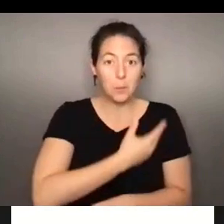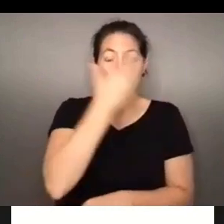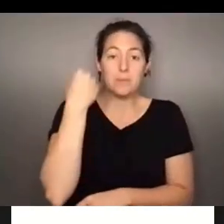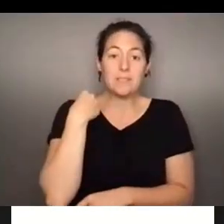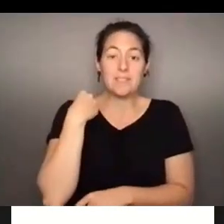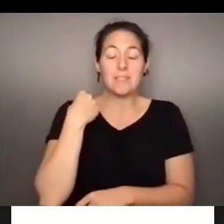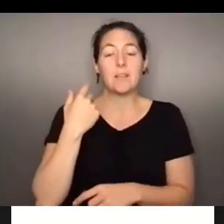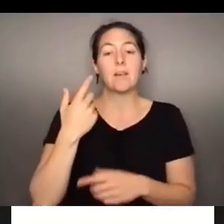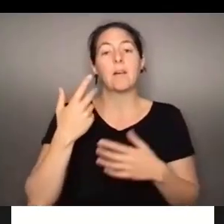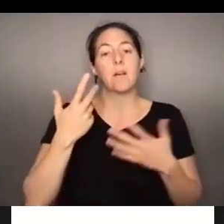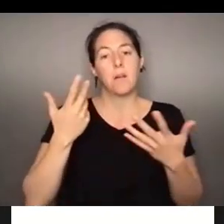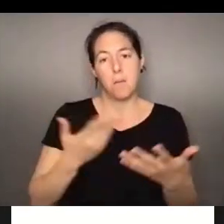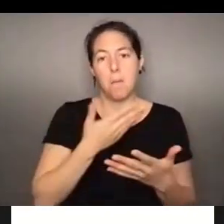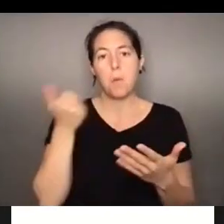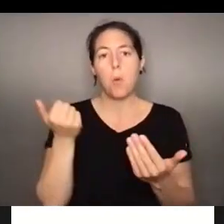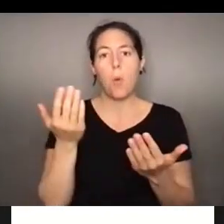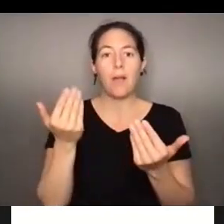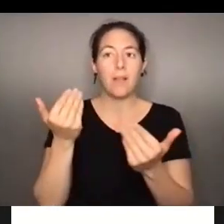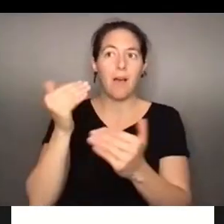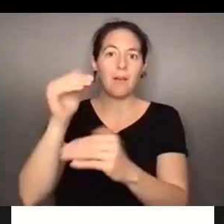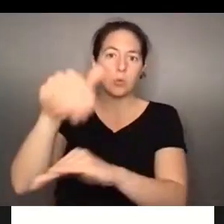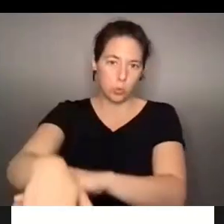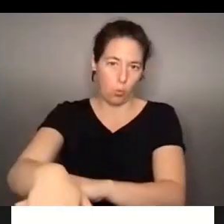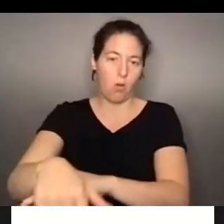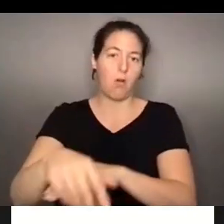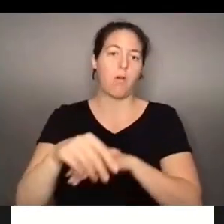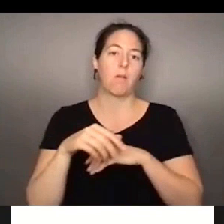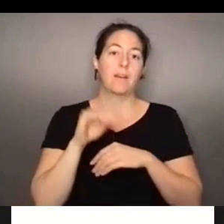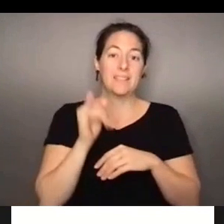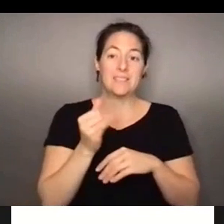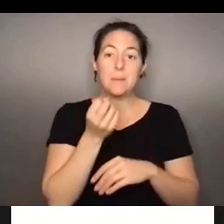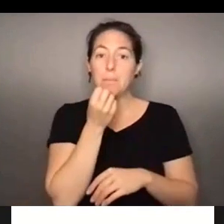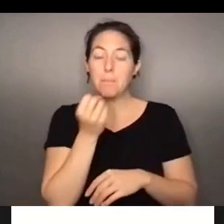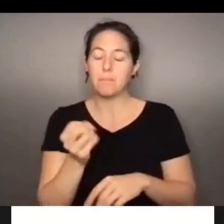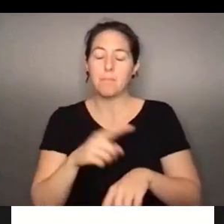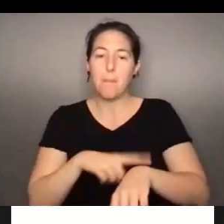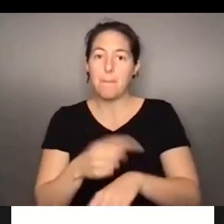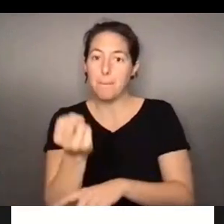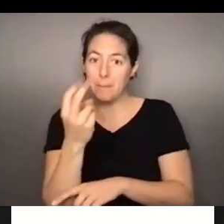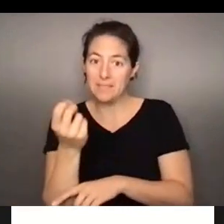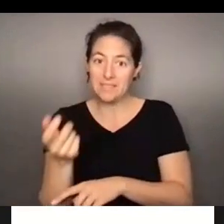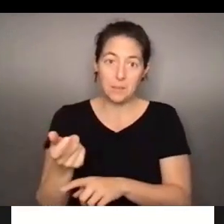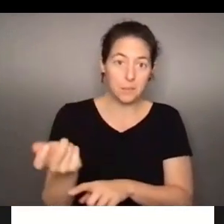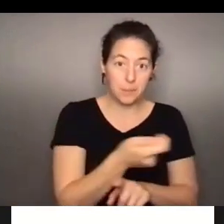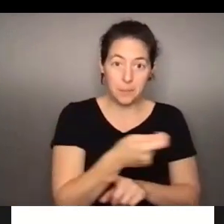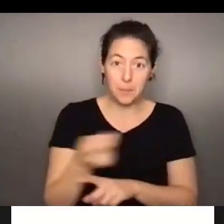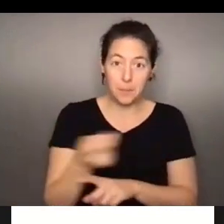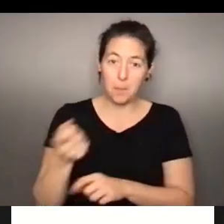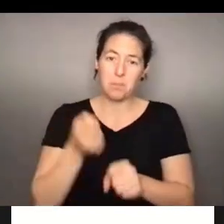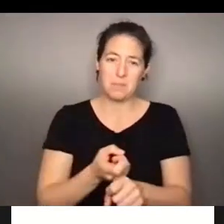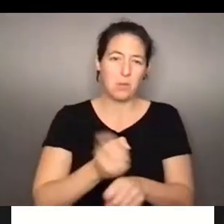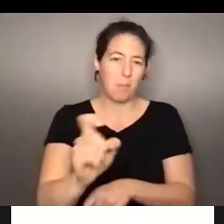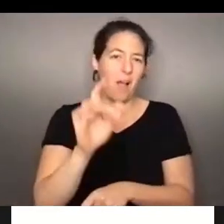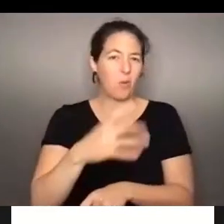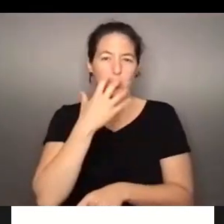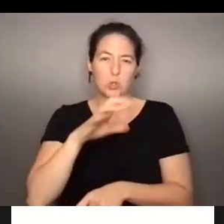mais ça serait mieux d'attendre au soir. Parce que si on arrose le midi, on pourrait causer des dommages parce que la chaleur